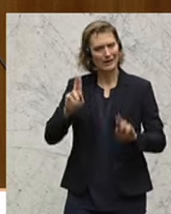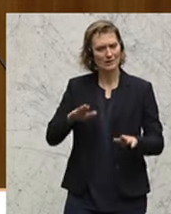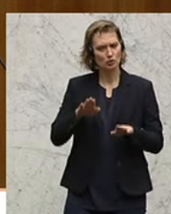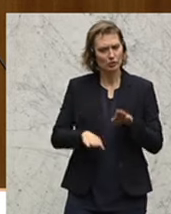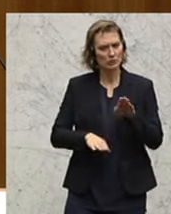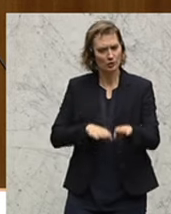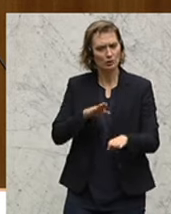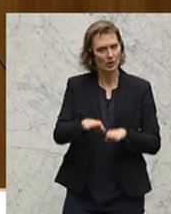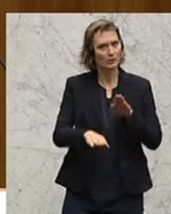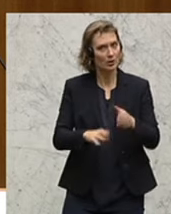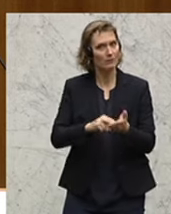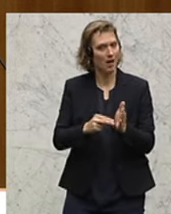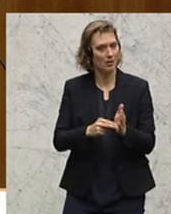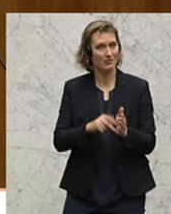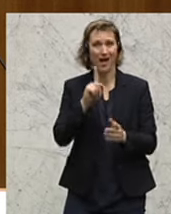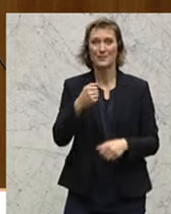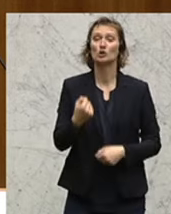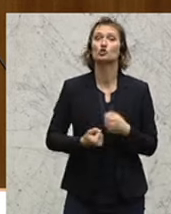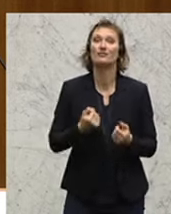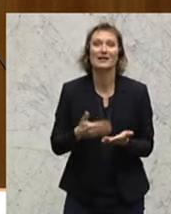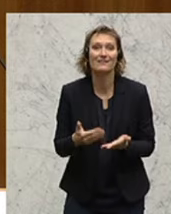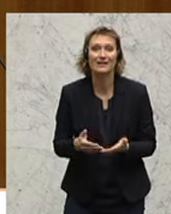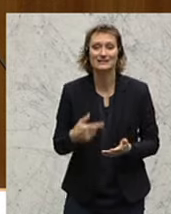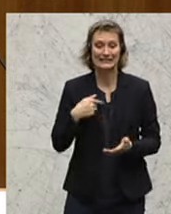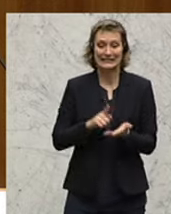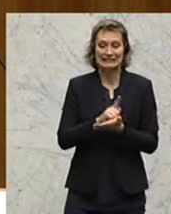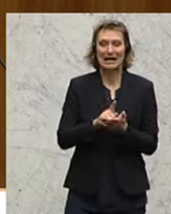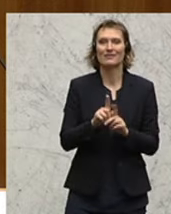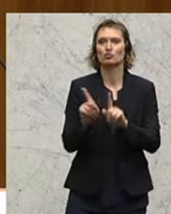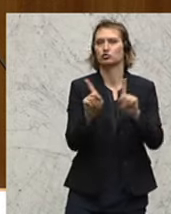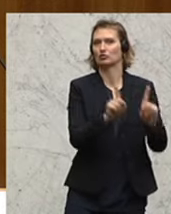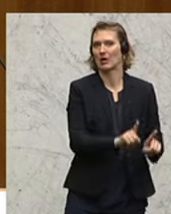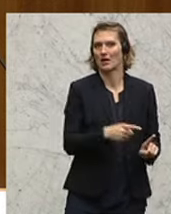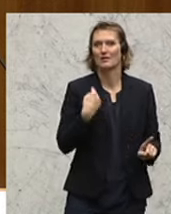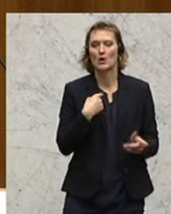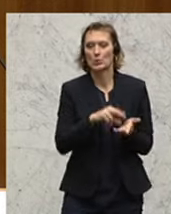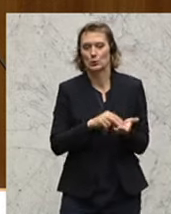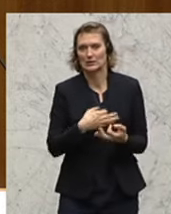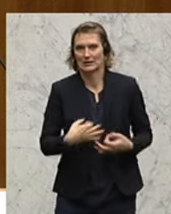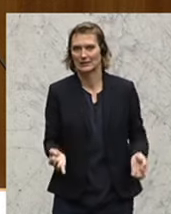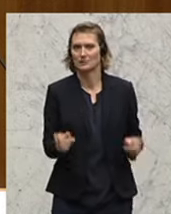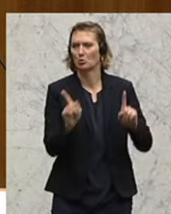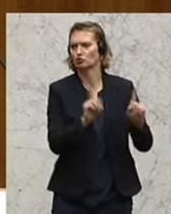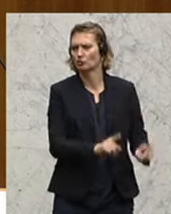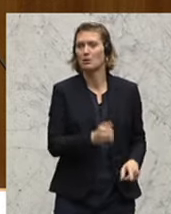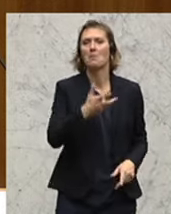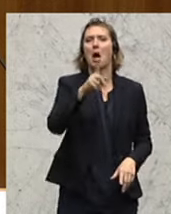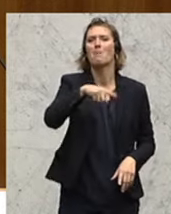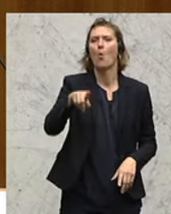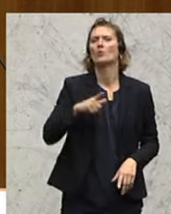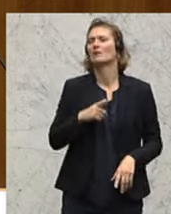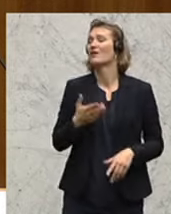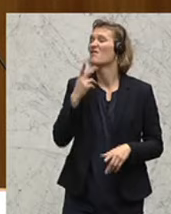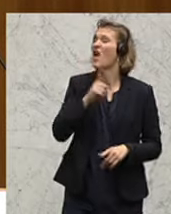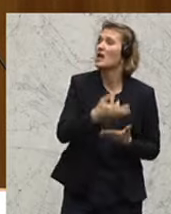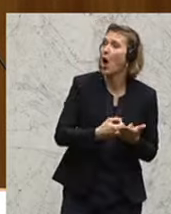die richtigen Schritte setzt. Und die Schwierigkeit ist, dass wir die Zeit nicht nützen. Während der ersten Monate wird viel zu langsam